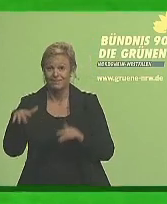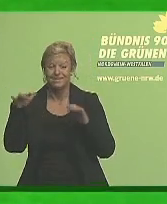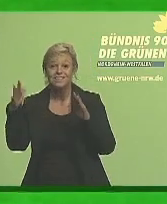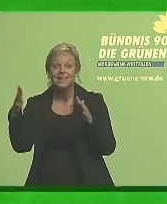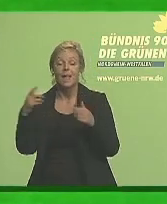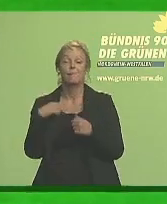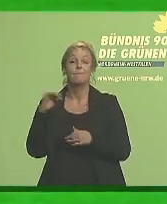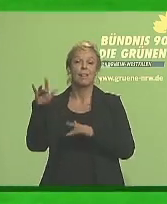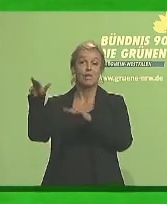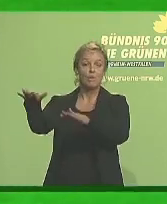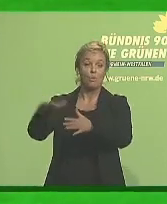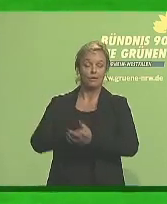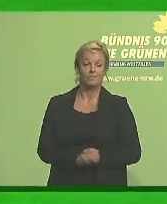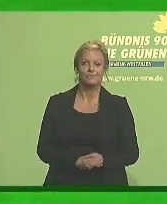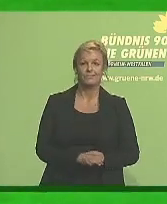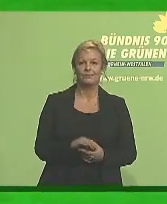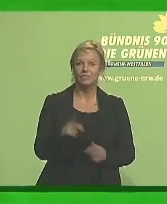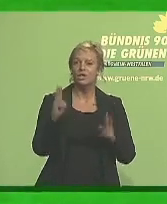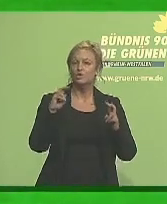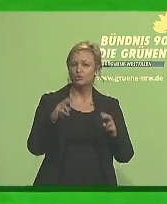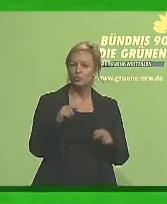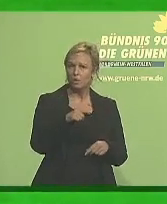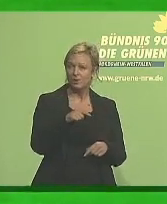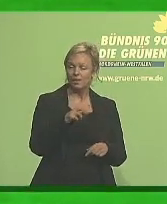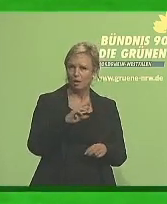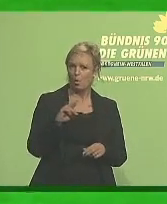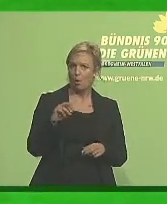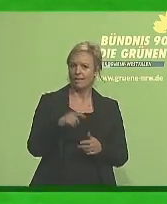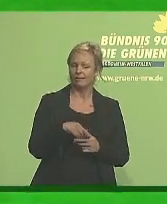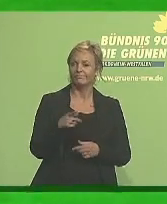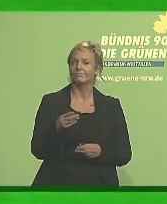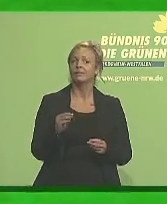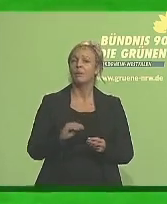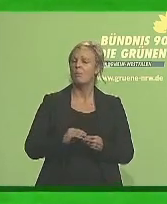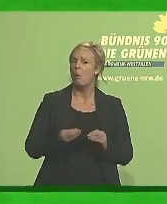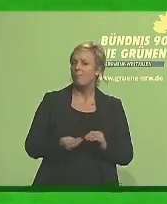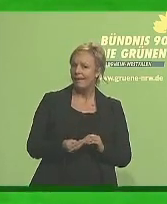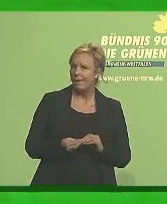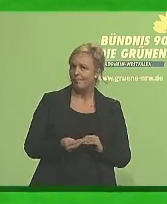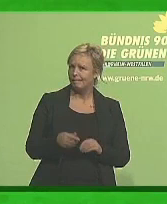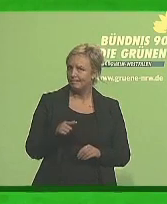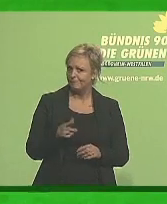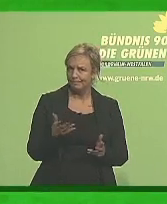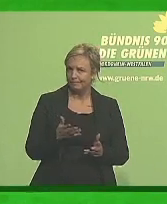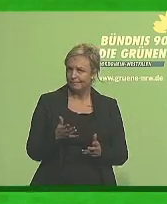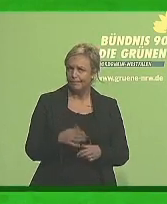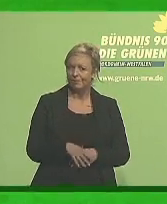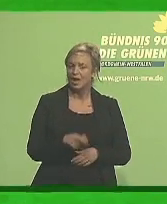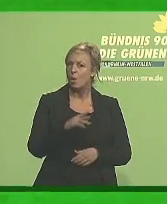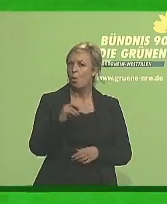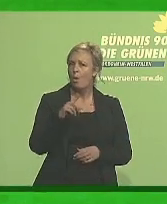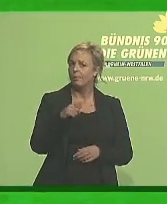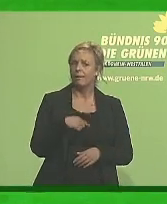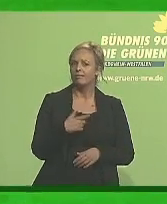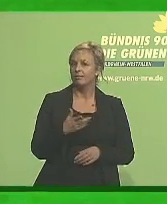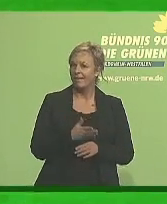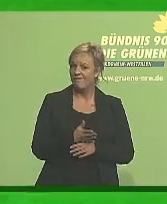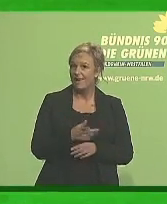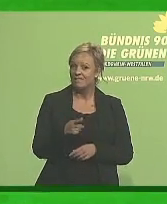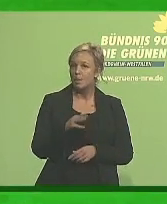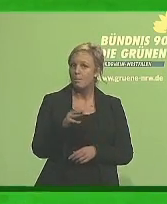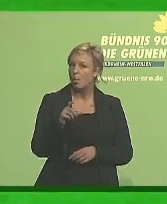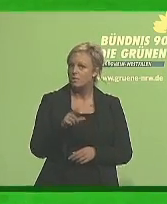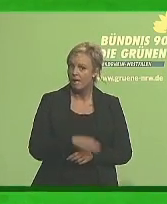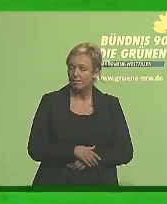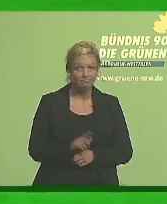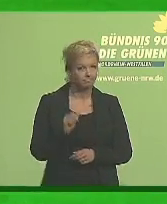der Studien von Norbert Röttgen. Das Problem war, sagt Hedegaard, Röttgen war nie in Brüssel. Der hatte irgendwie immer